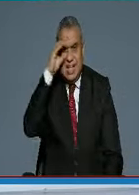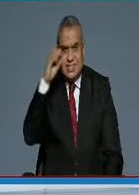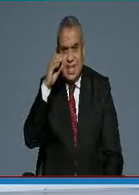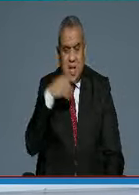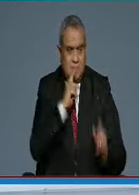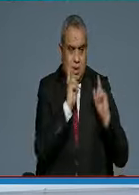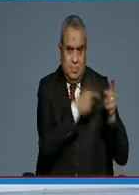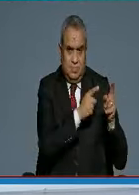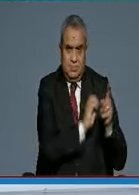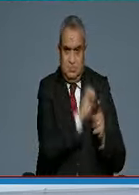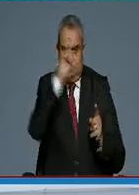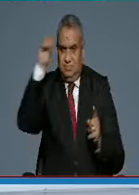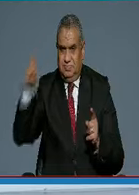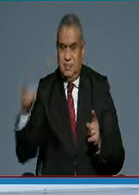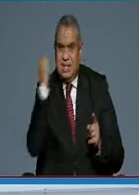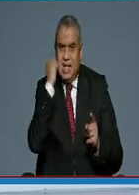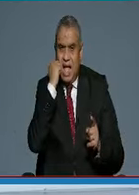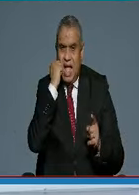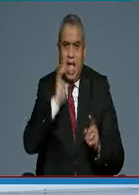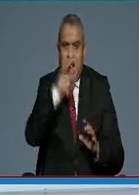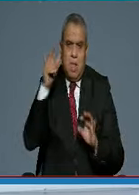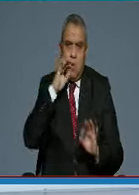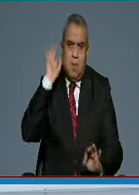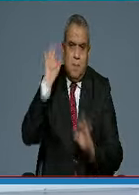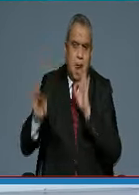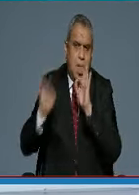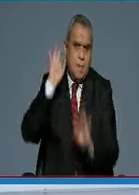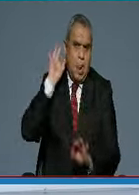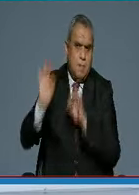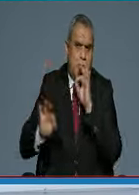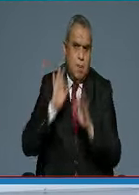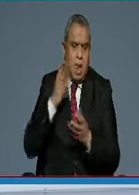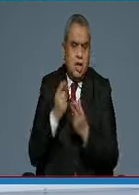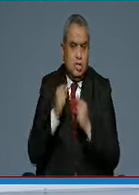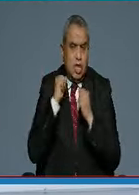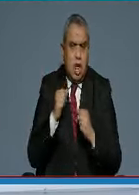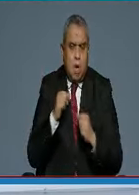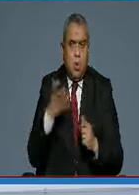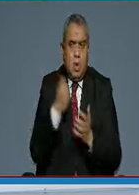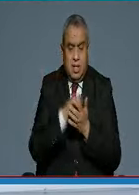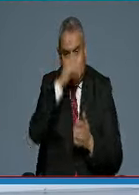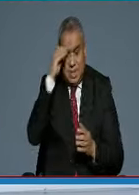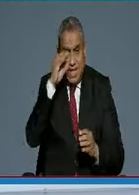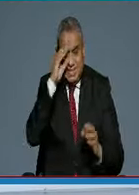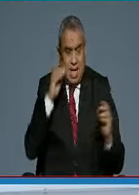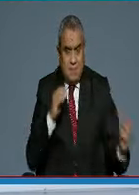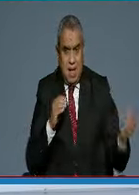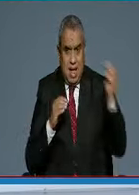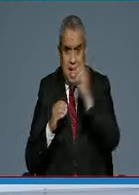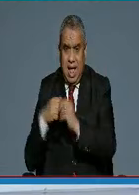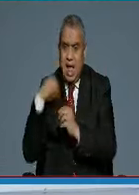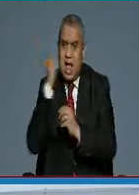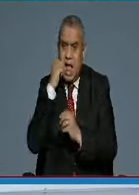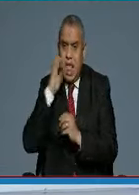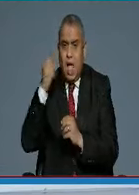في الاهلي وحواليه دوشه كبيره واحنا متعودين بصراحه ماكدبش عليكم اللاعيب اللي بيخرج من الزمالك للاهلي يعمل قلق والعيب اللي